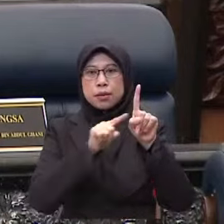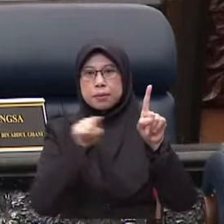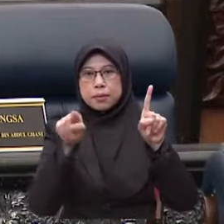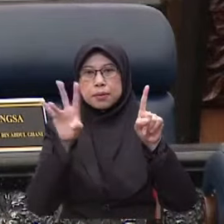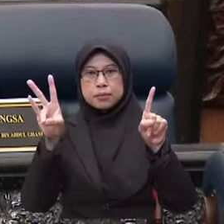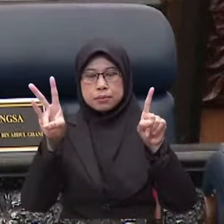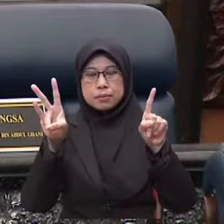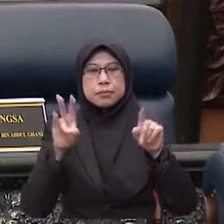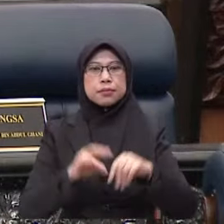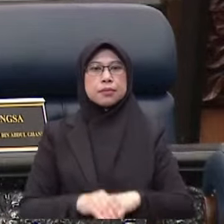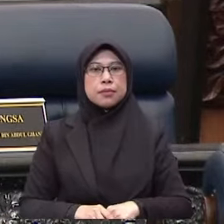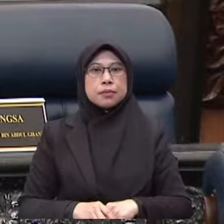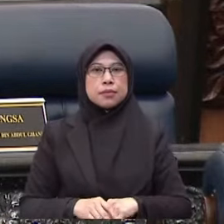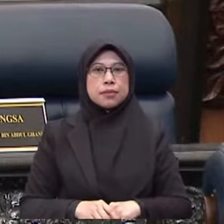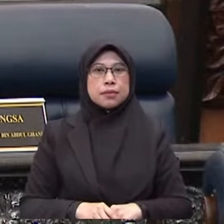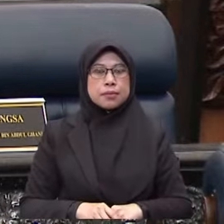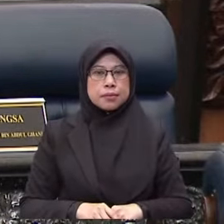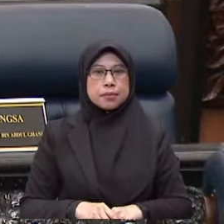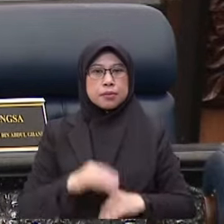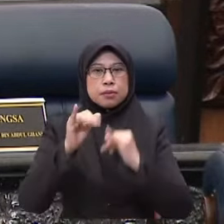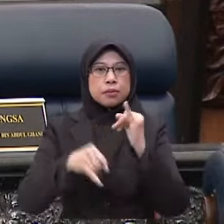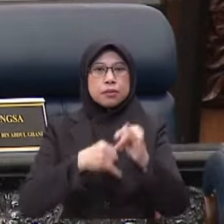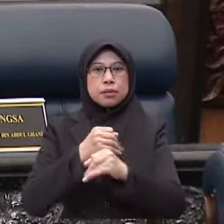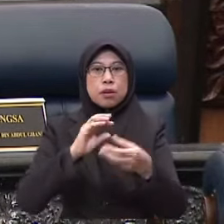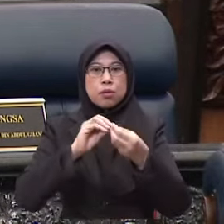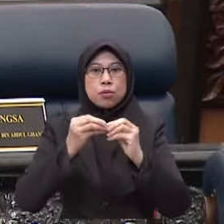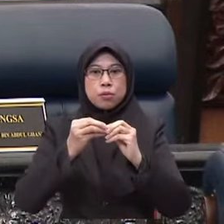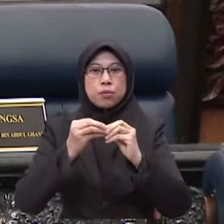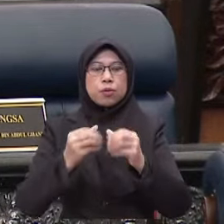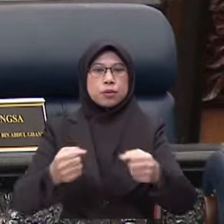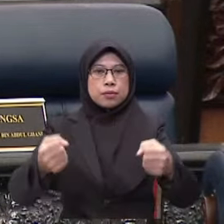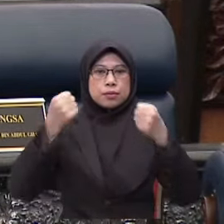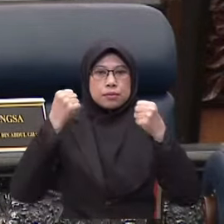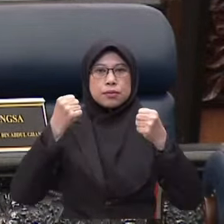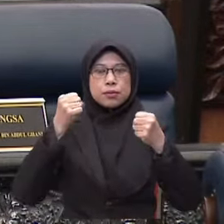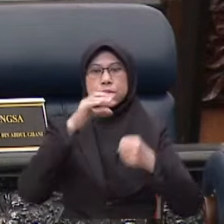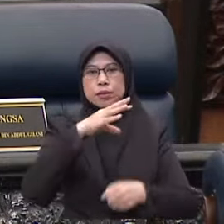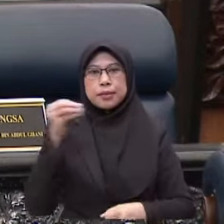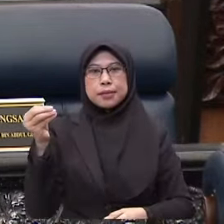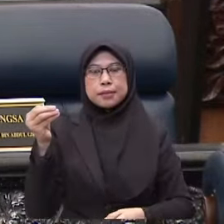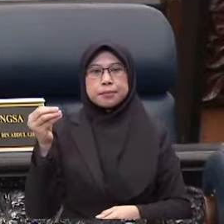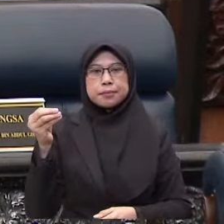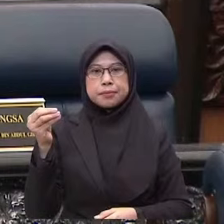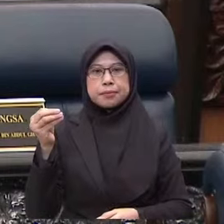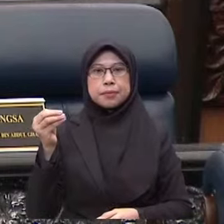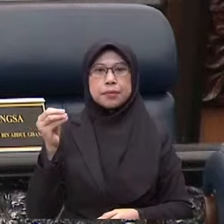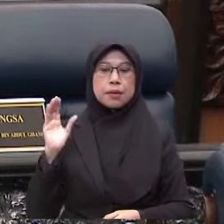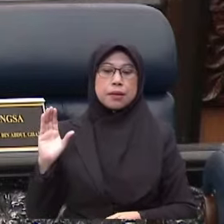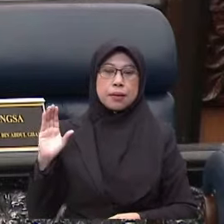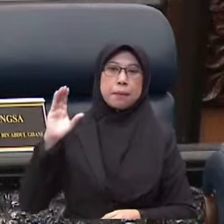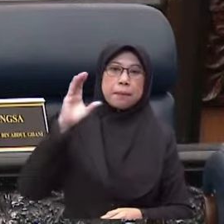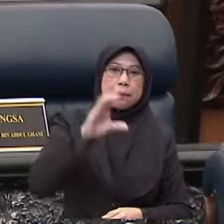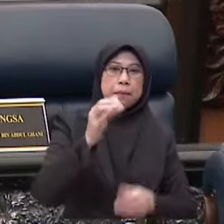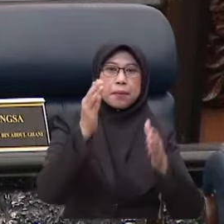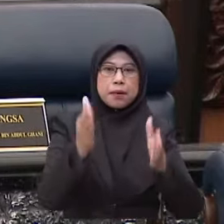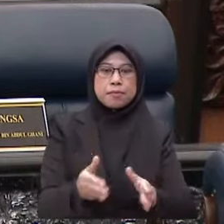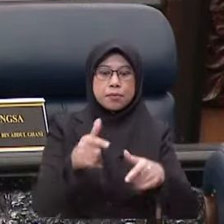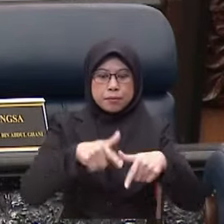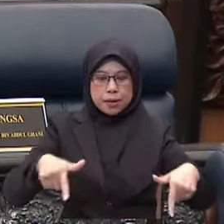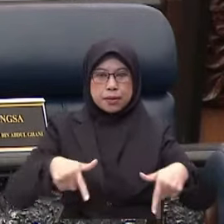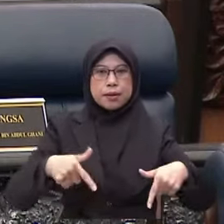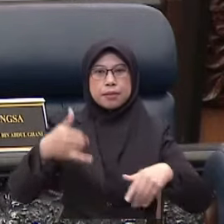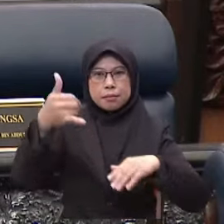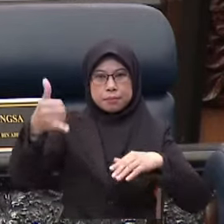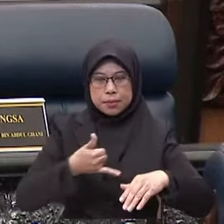akan memberi kedudukan International reserve negara yang itu kukuh yang menyebabkan pelabur-pelabur berani masuk ke dalam